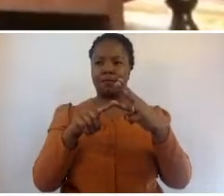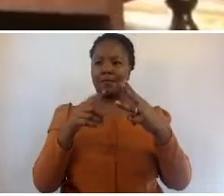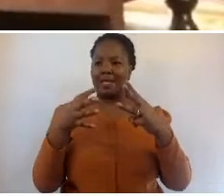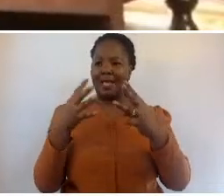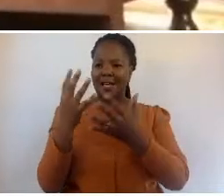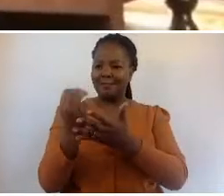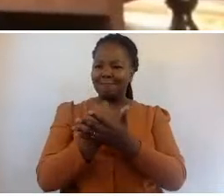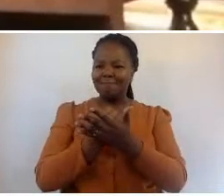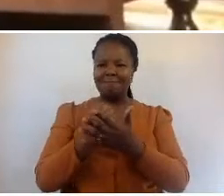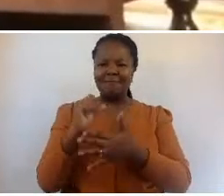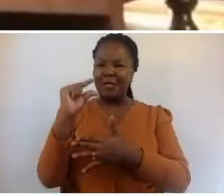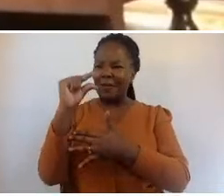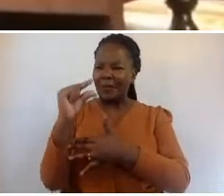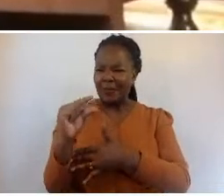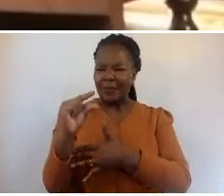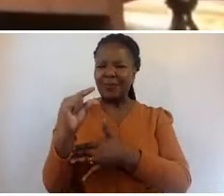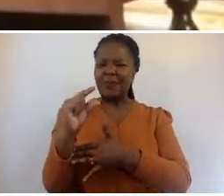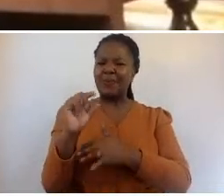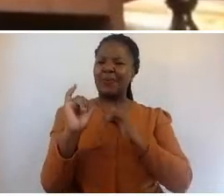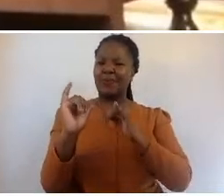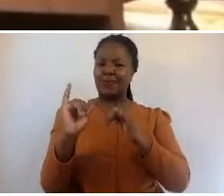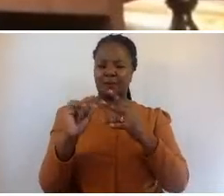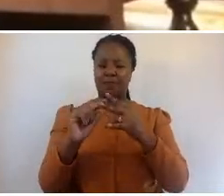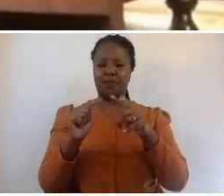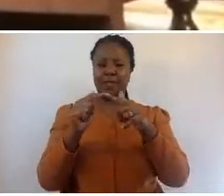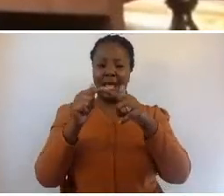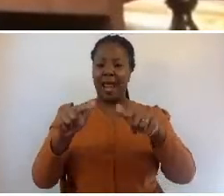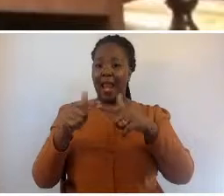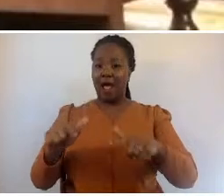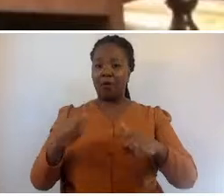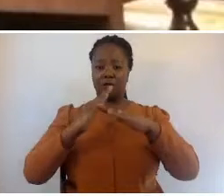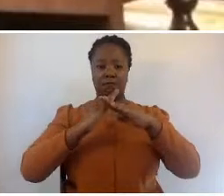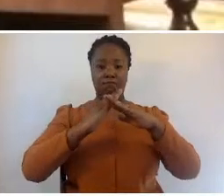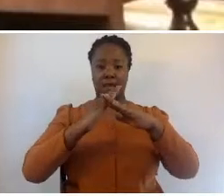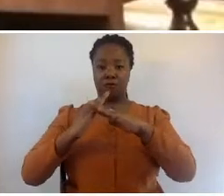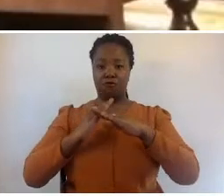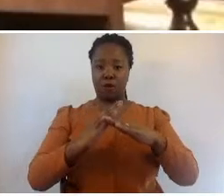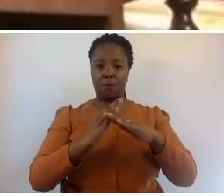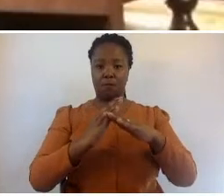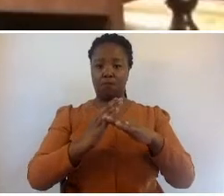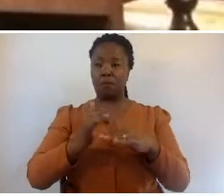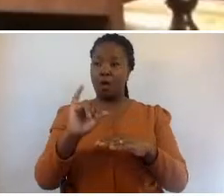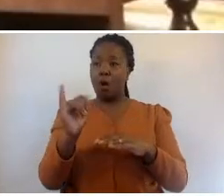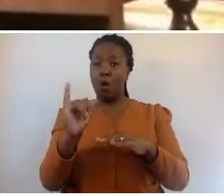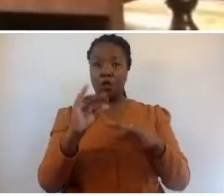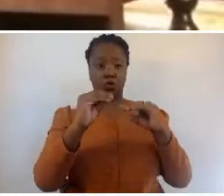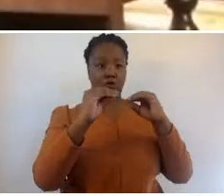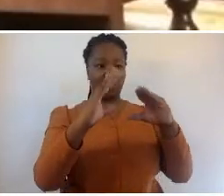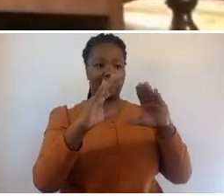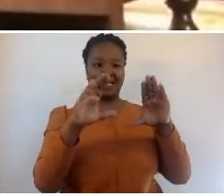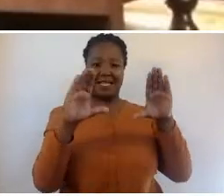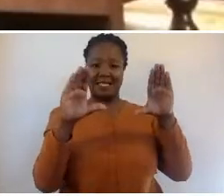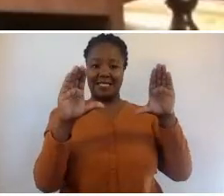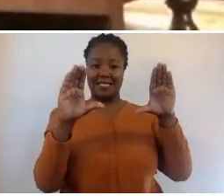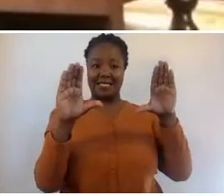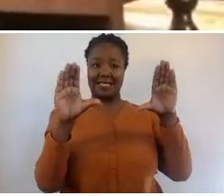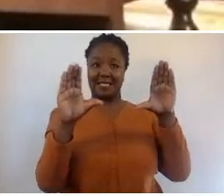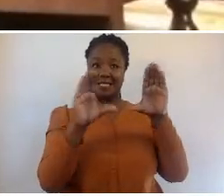voit une infrastructure très mauvaise, il y a les obstacles linguistiques et puis la certification des